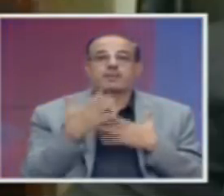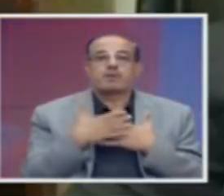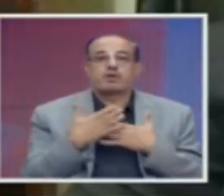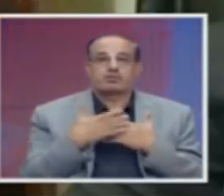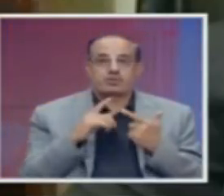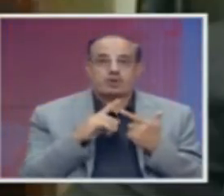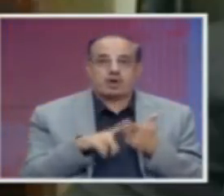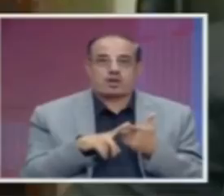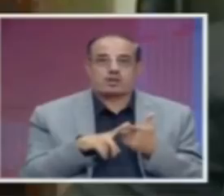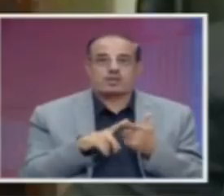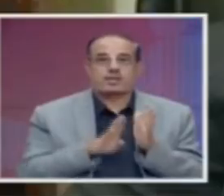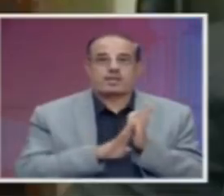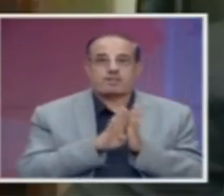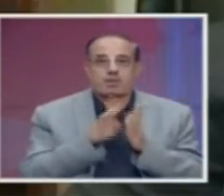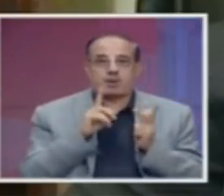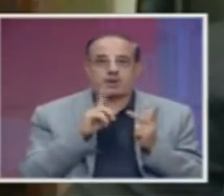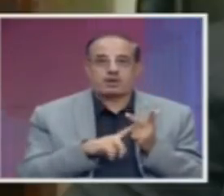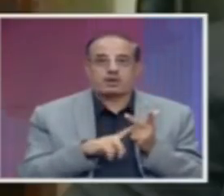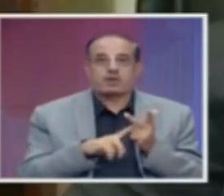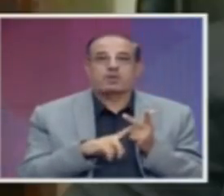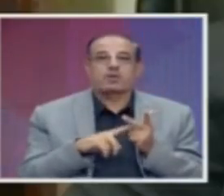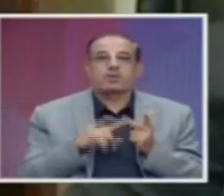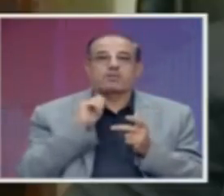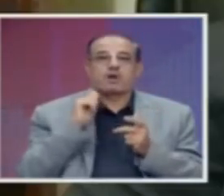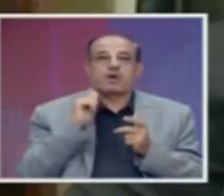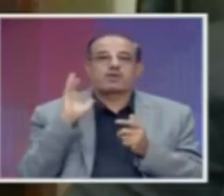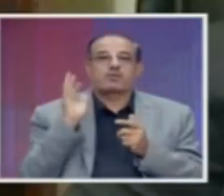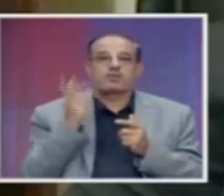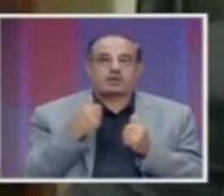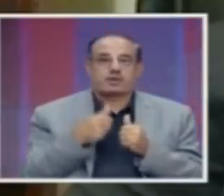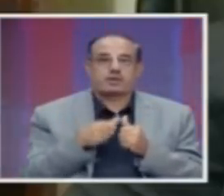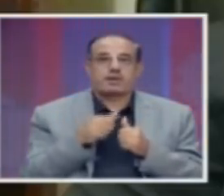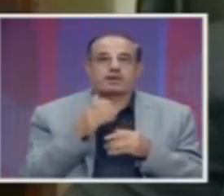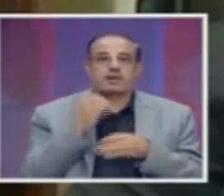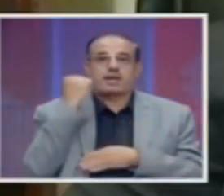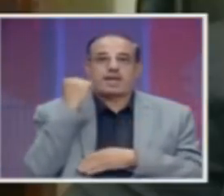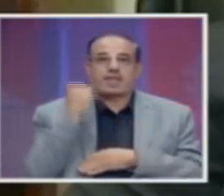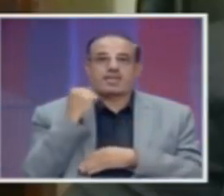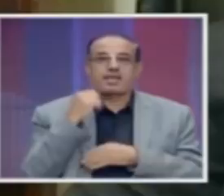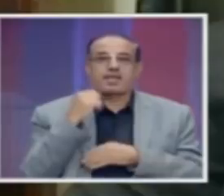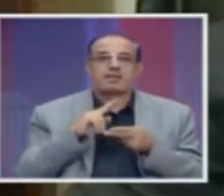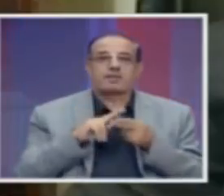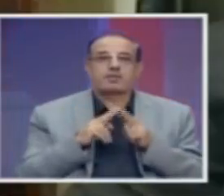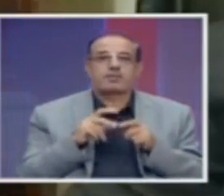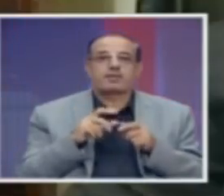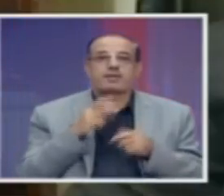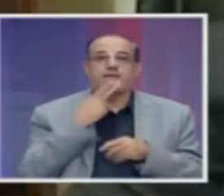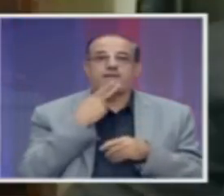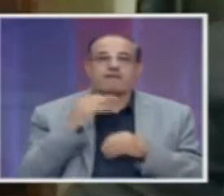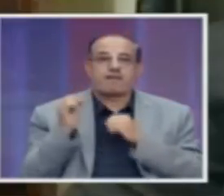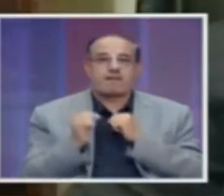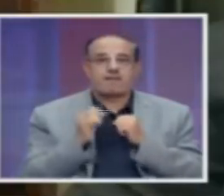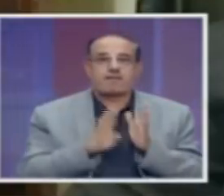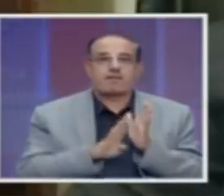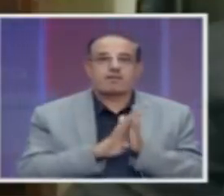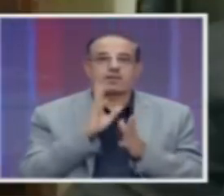جنيه وتتضمن أكثر من 4 مليارات جنيه لاستكمال المشروعات التنموية بالمحافظات واستكمال البنية الأساسية